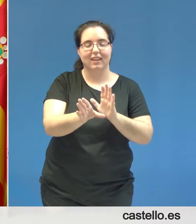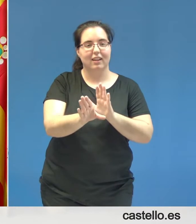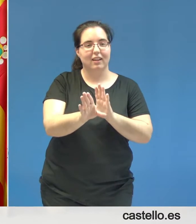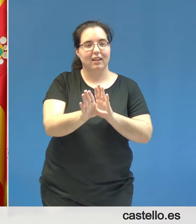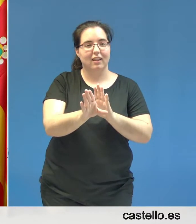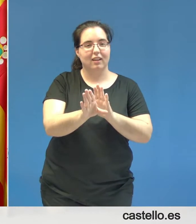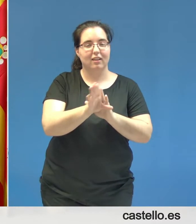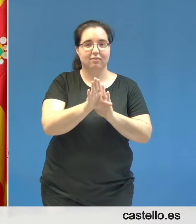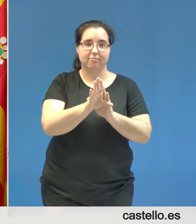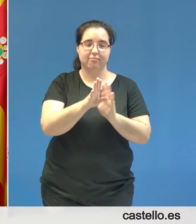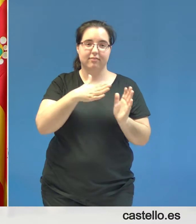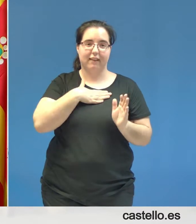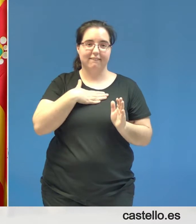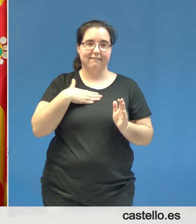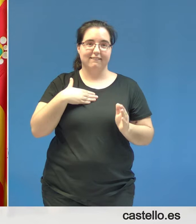nuestra